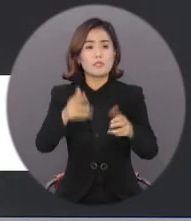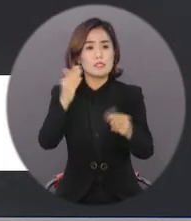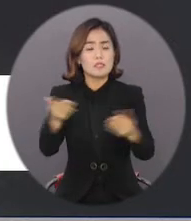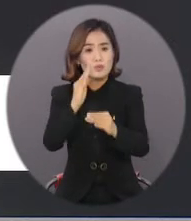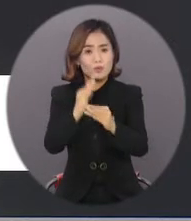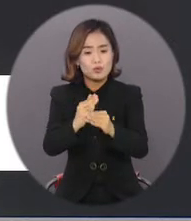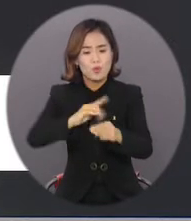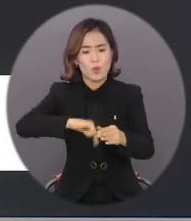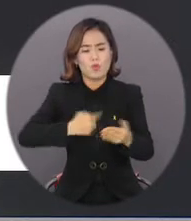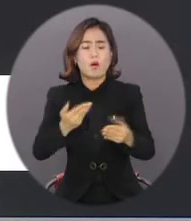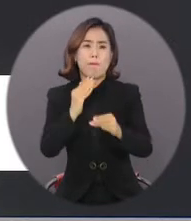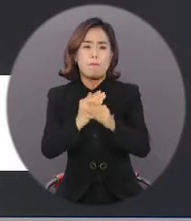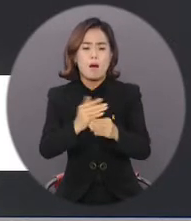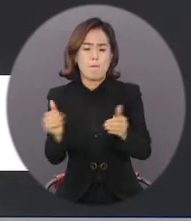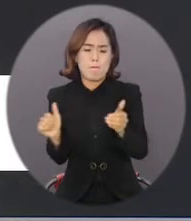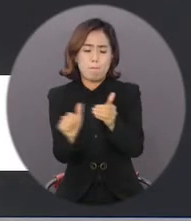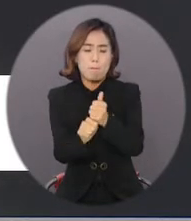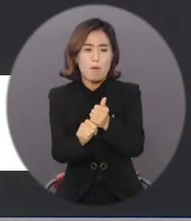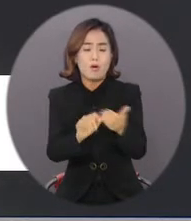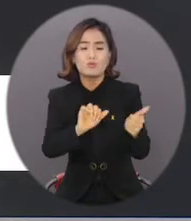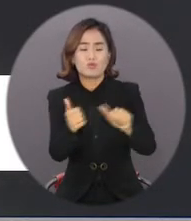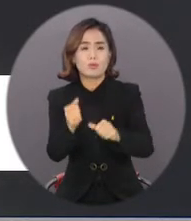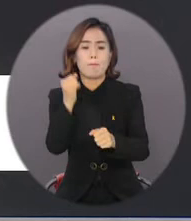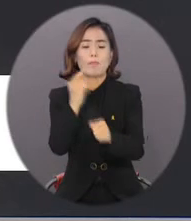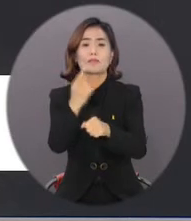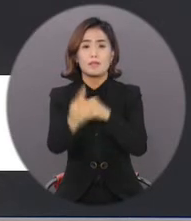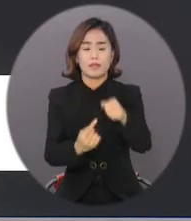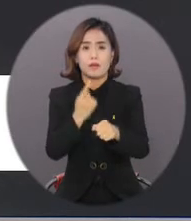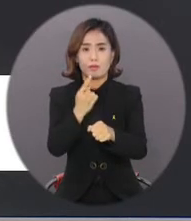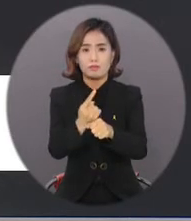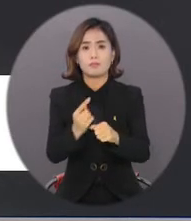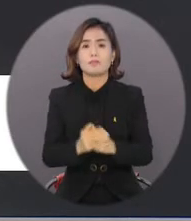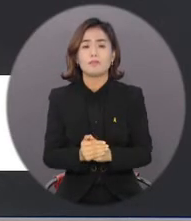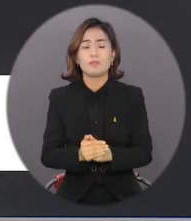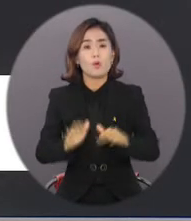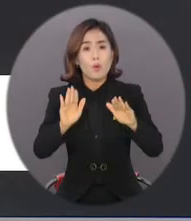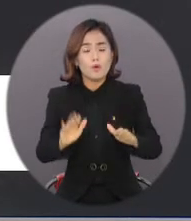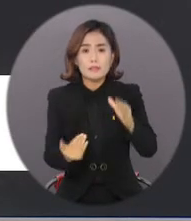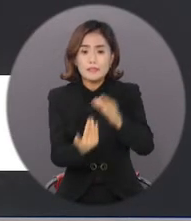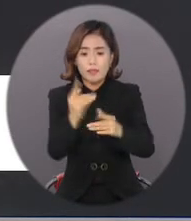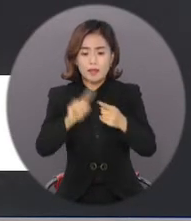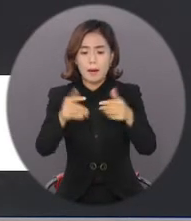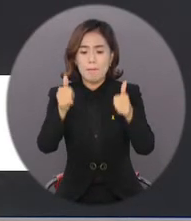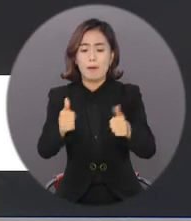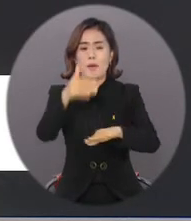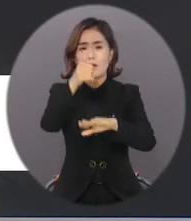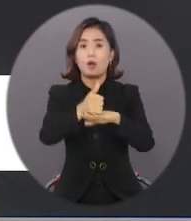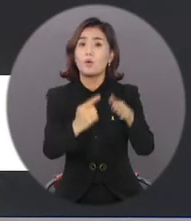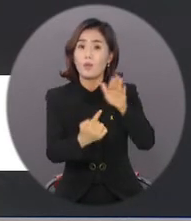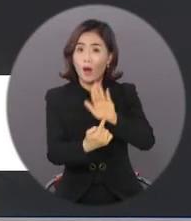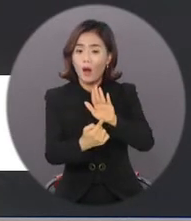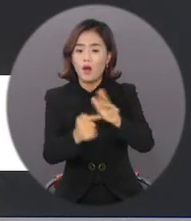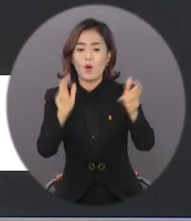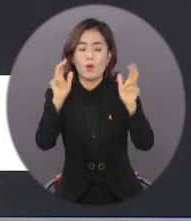일하다 파쇄기에 끼어 참혹하게 숨진 지 벌써 1년이 흘렀습니다. 오늘 이 사건에 대한 판결이 나왔는데